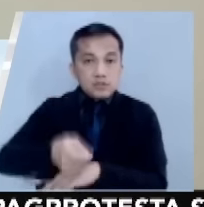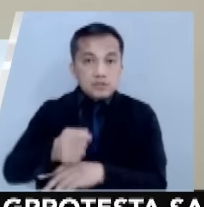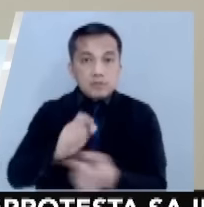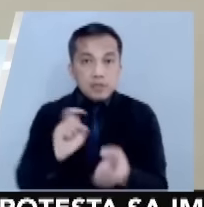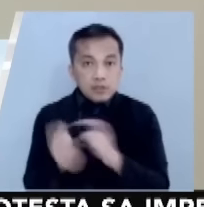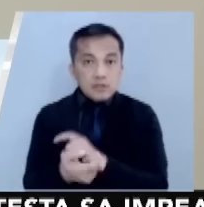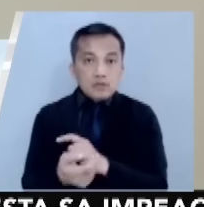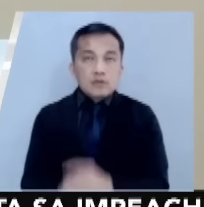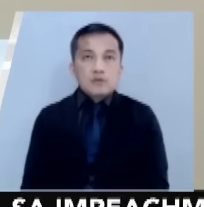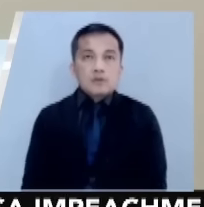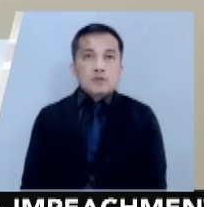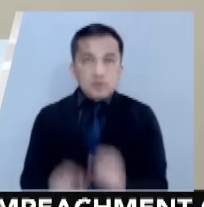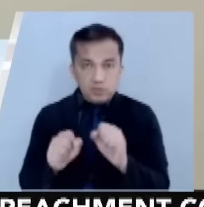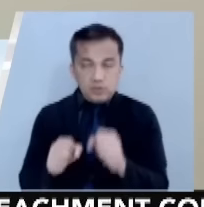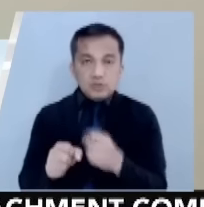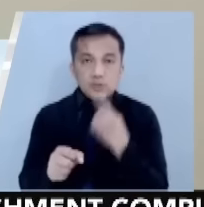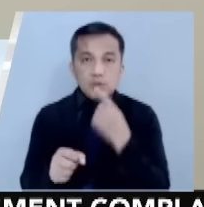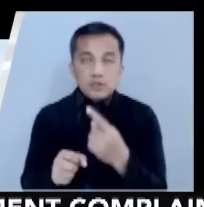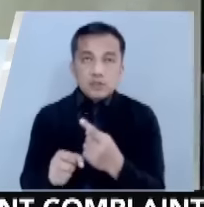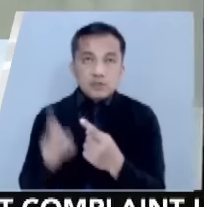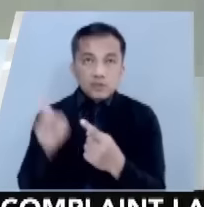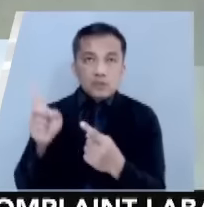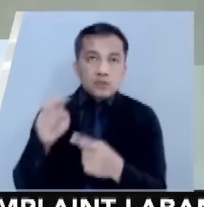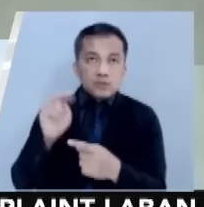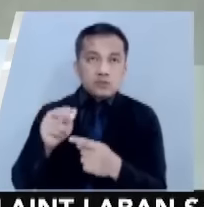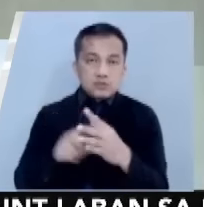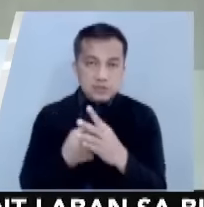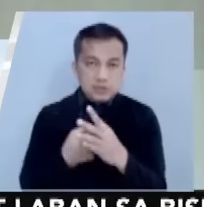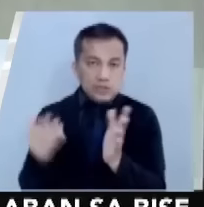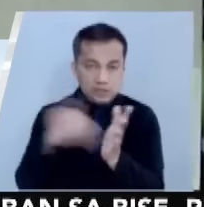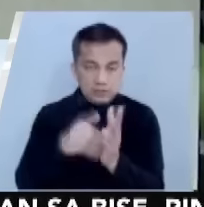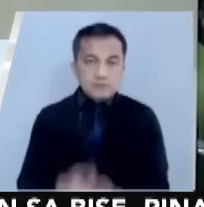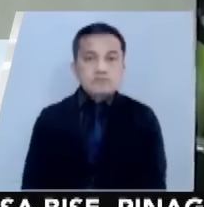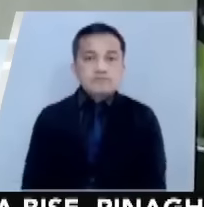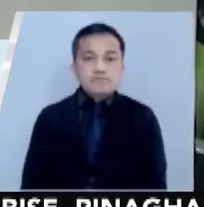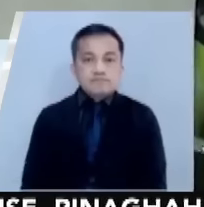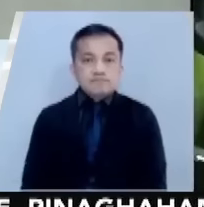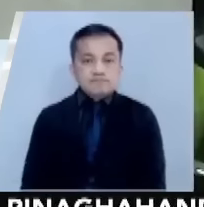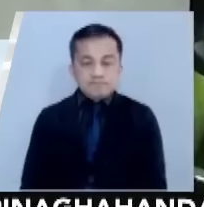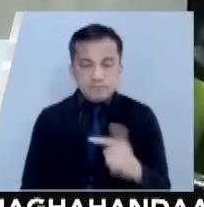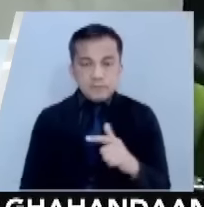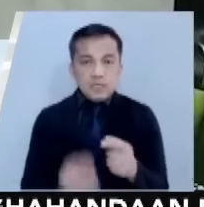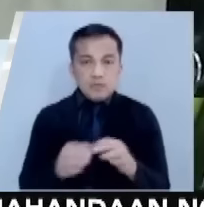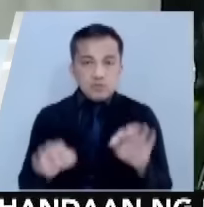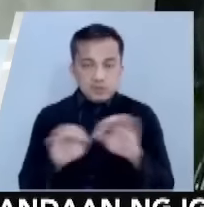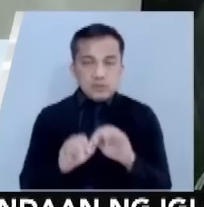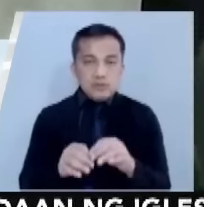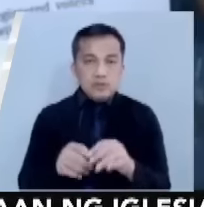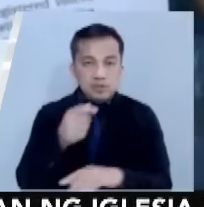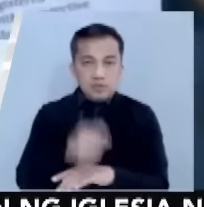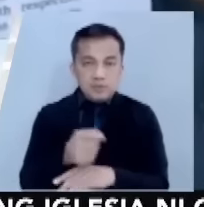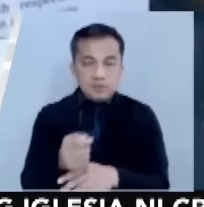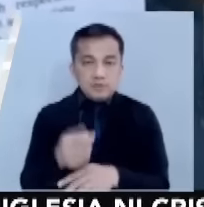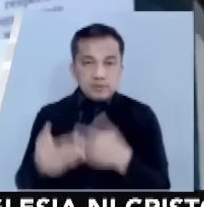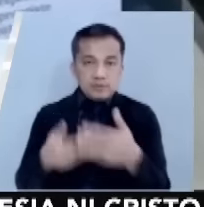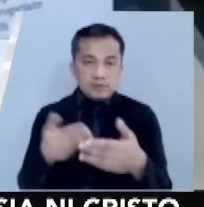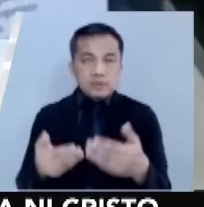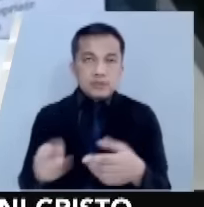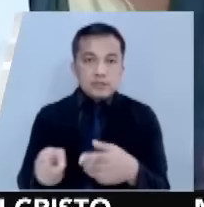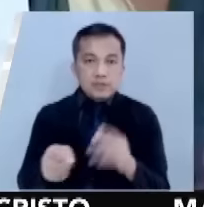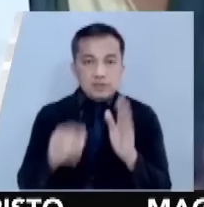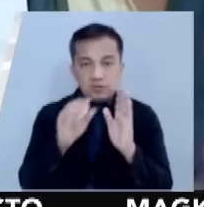Pwede nilang i-argue na kailangan mag-start over. Mahalaga raw ang impeachment process dahil ito ang paraang nakasaad sa saligang batas